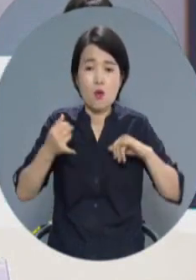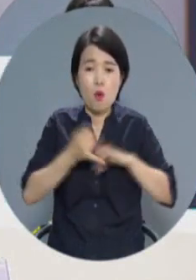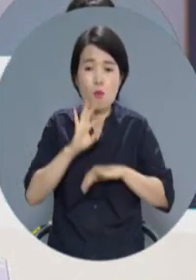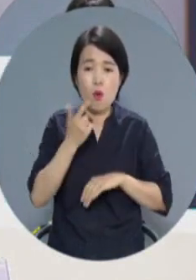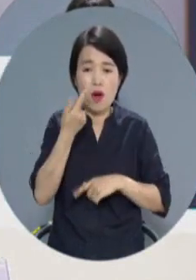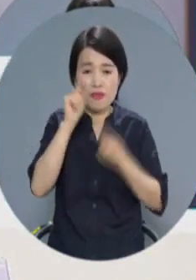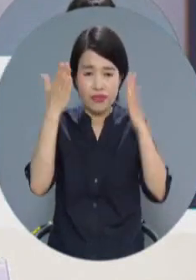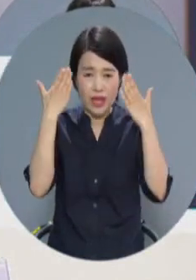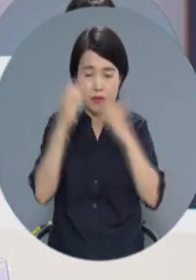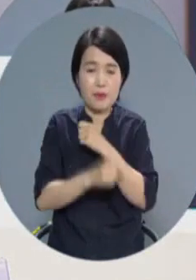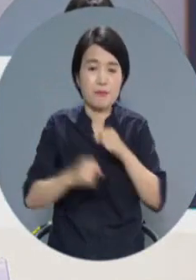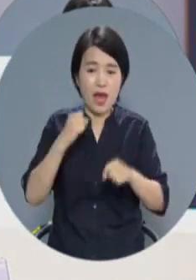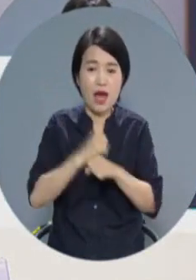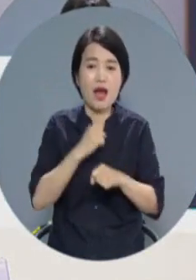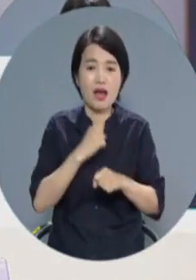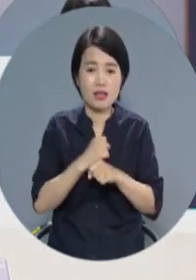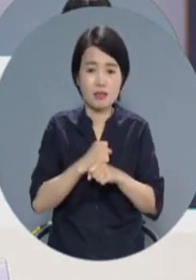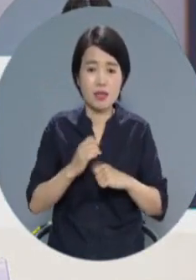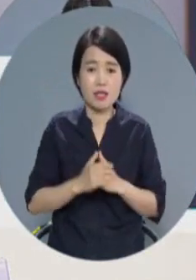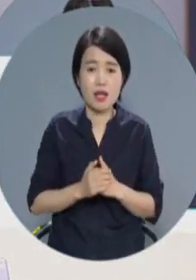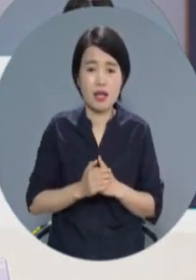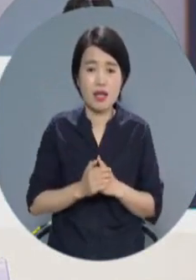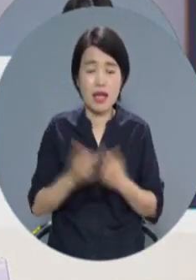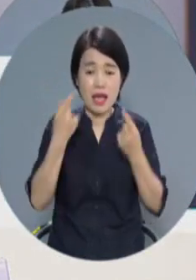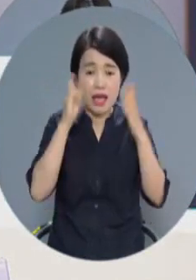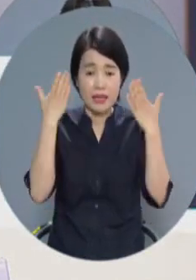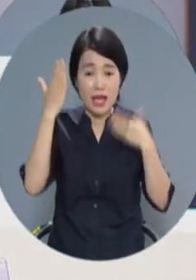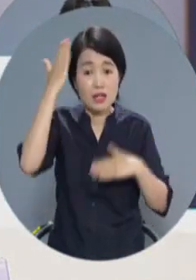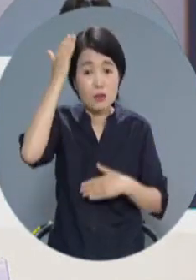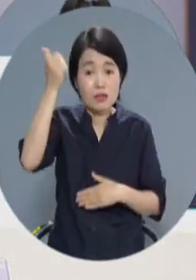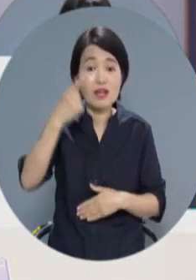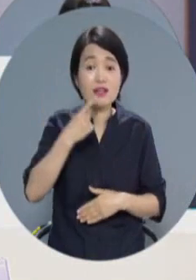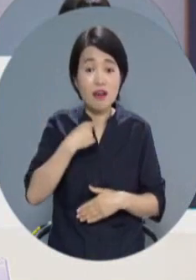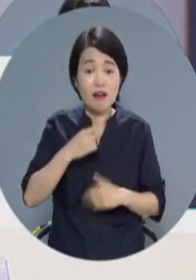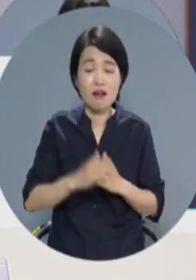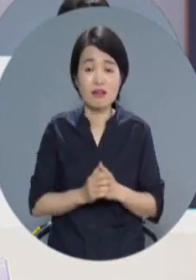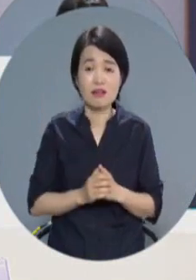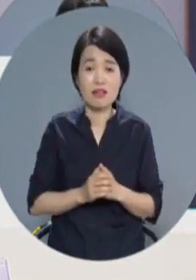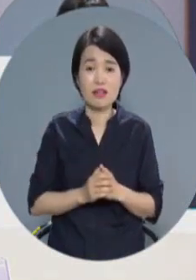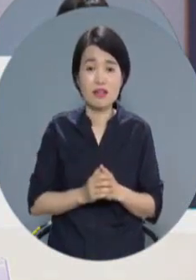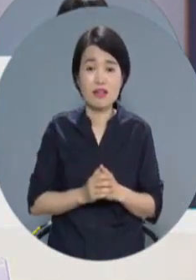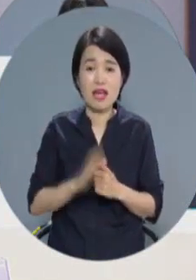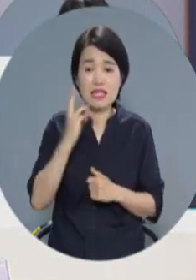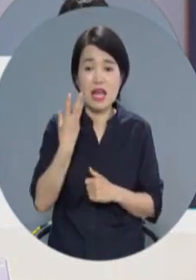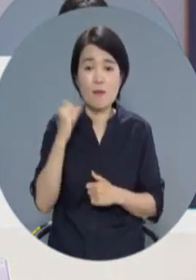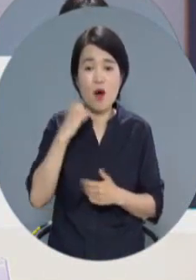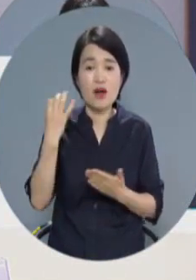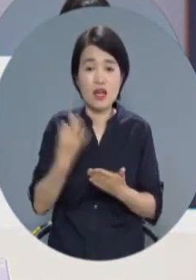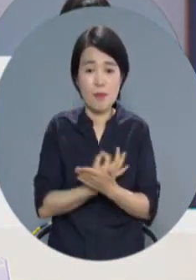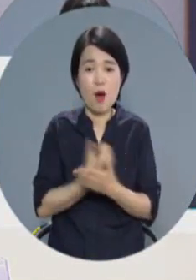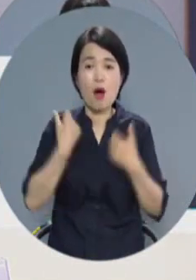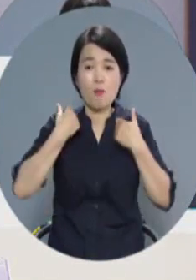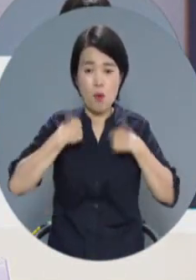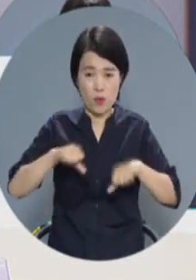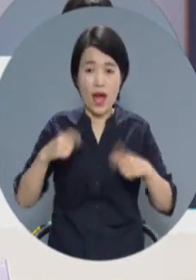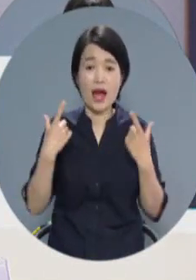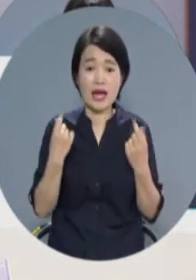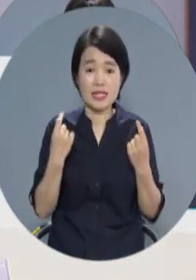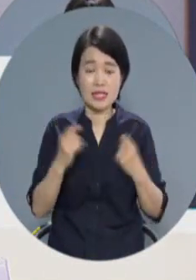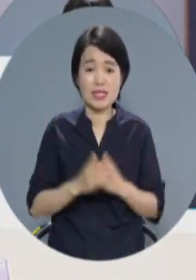보건대를 살려내겠습니다. 대학 총장 시절에도 3억 원의 급여를